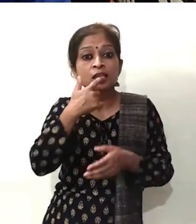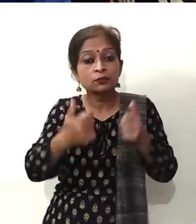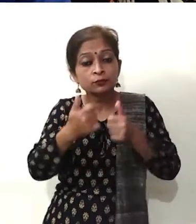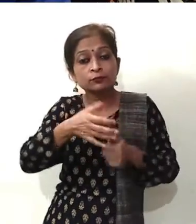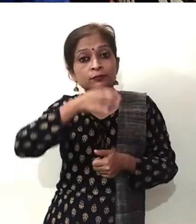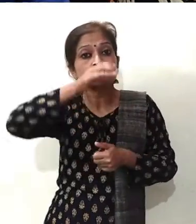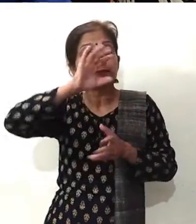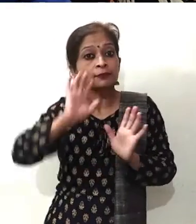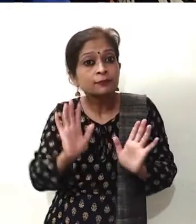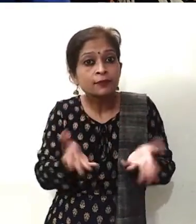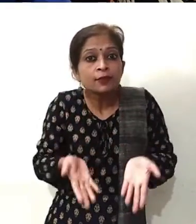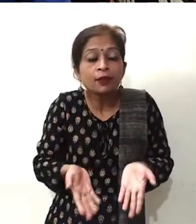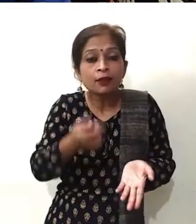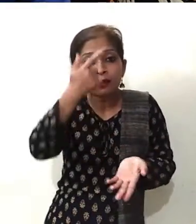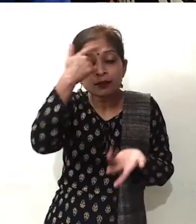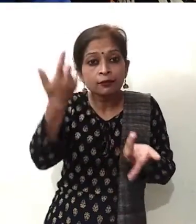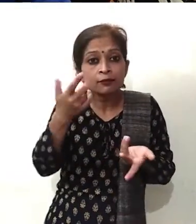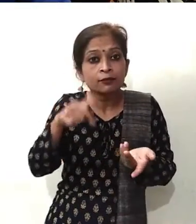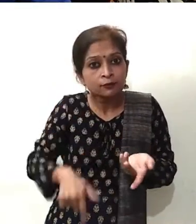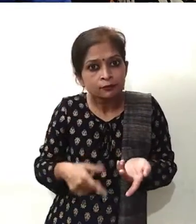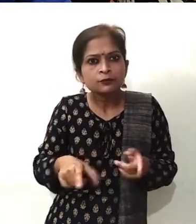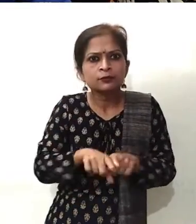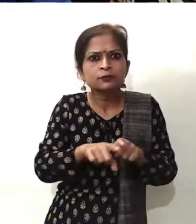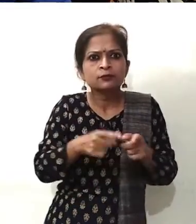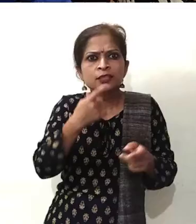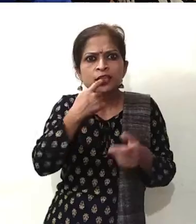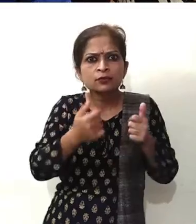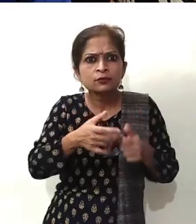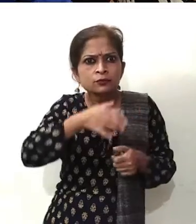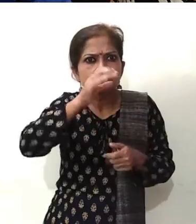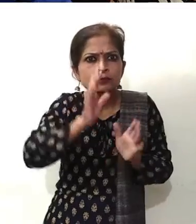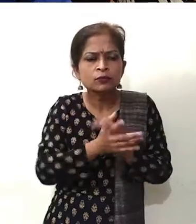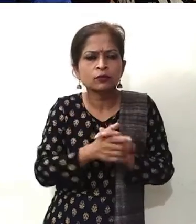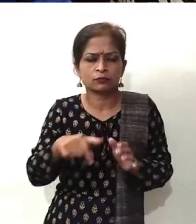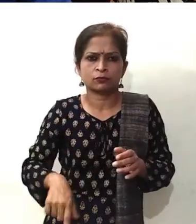मिला है और मैंने भी दूध पिया। आचार्य द्रोण को बड़ा बुरा लगा,